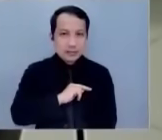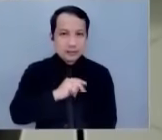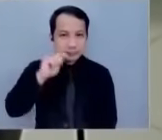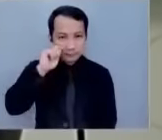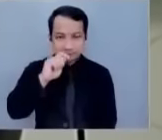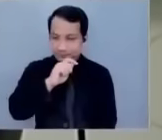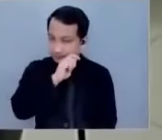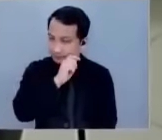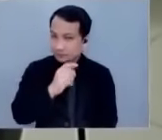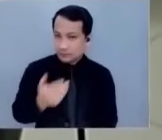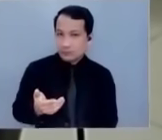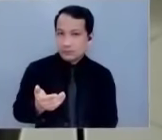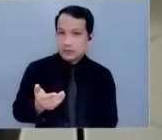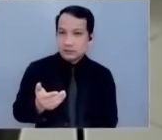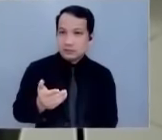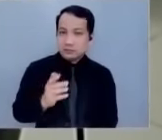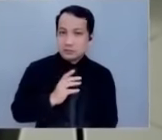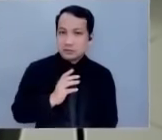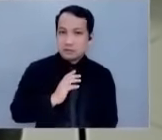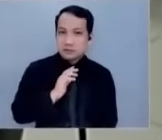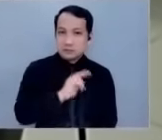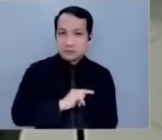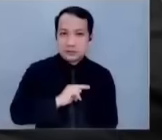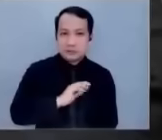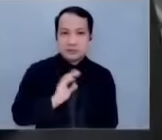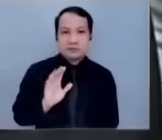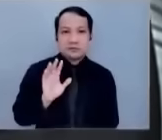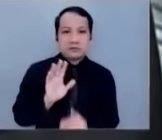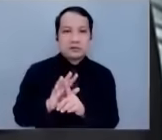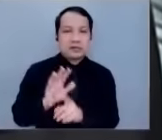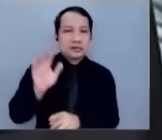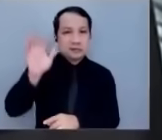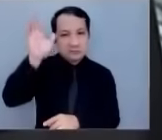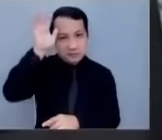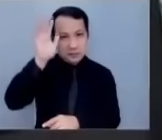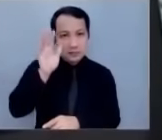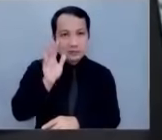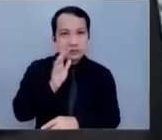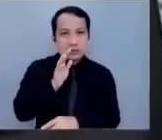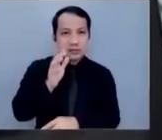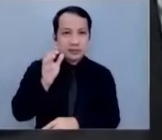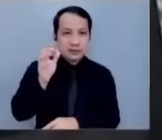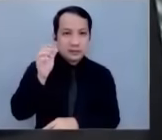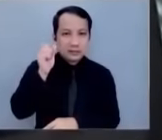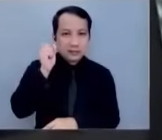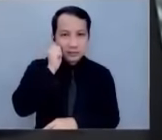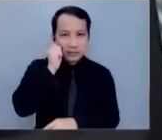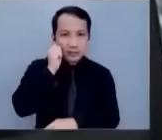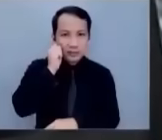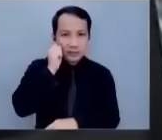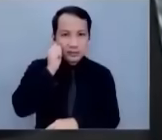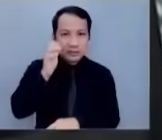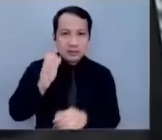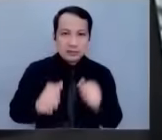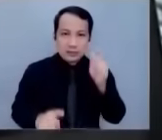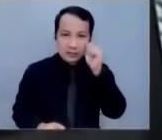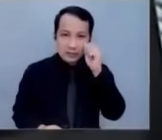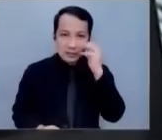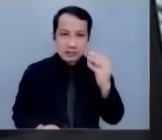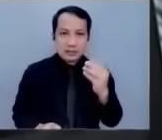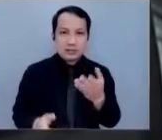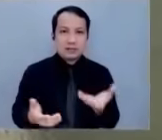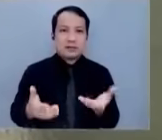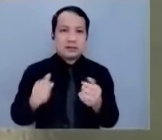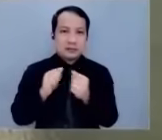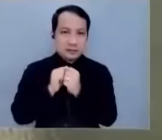kanino pa ba sila magmamana kundi sa kanilang magulang na sina sherlene Gonzalez at aga mulac na kanila ring co-stars